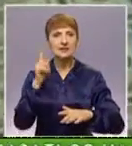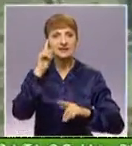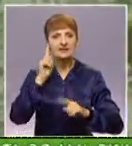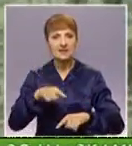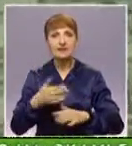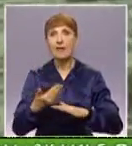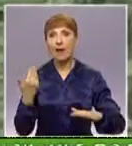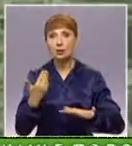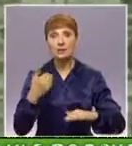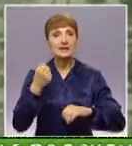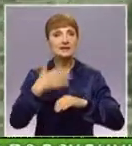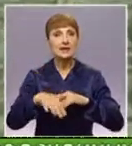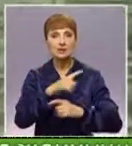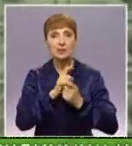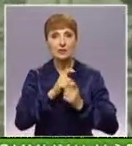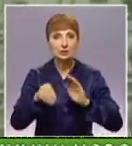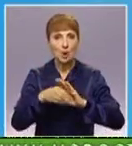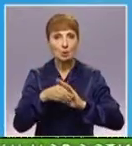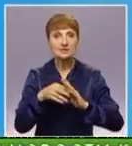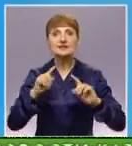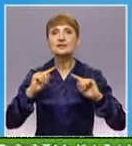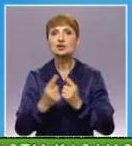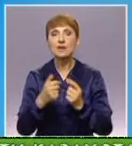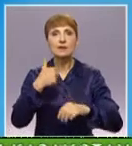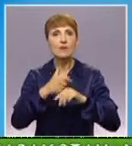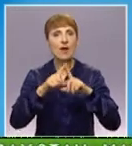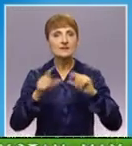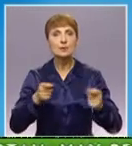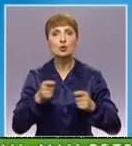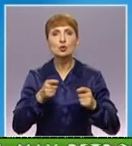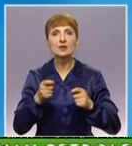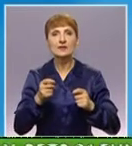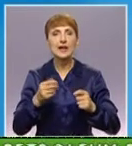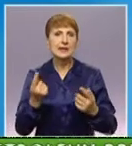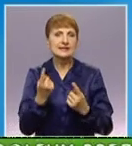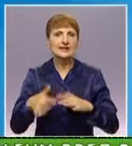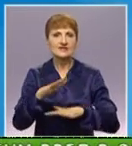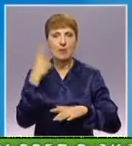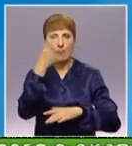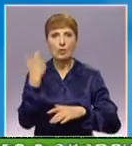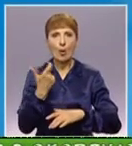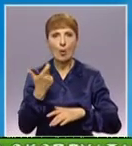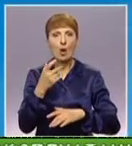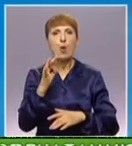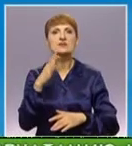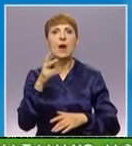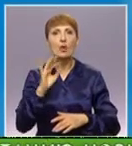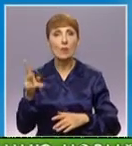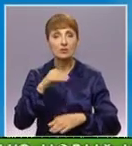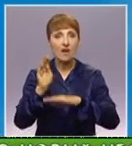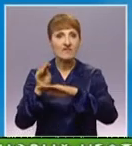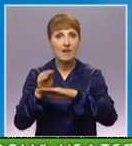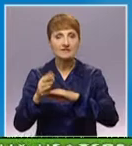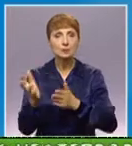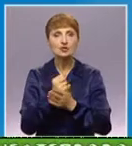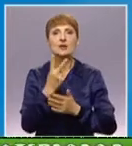известно накануне. Столичные борцы с коррупцией задержали главу агентства по регулированию естественных монополий Мурата Оспанова. Он обвиняется в